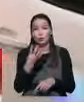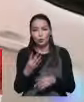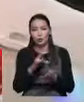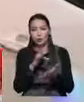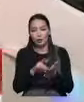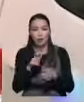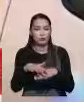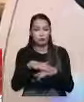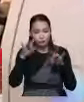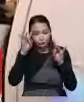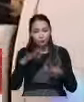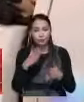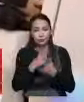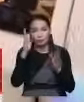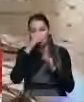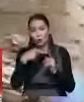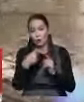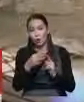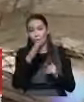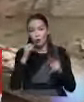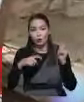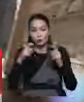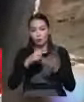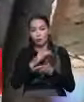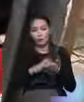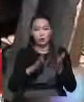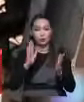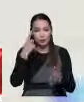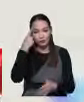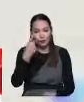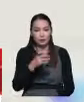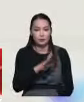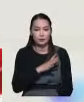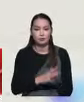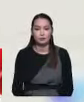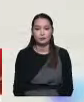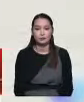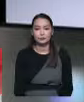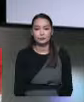зардап шеккен. Синоптиктер алдағы уақытта жауынның жалғасатынын ескертті.